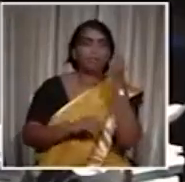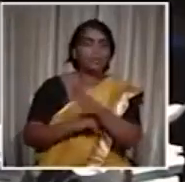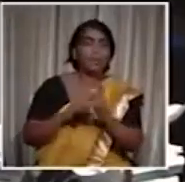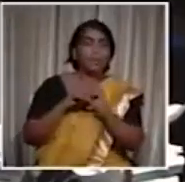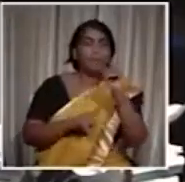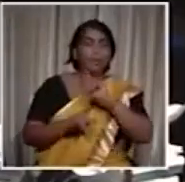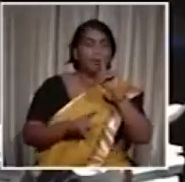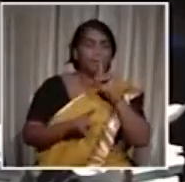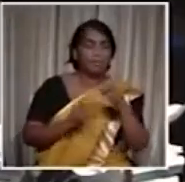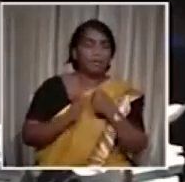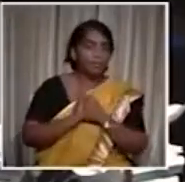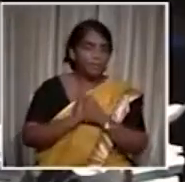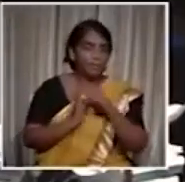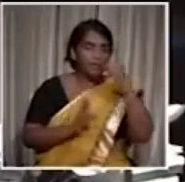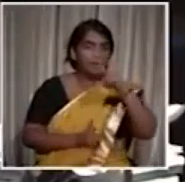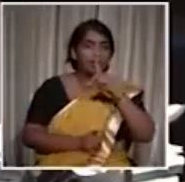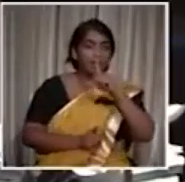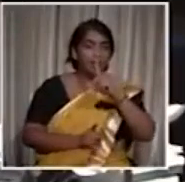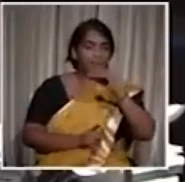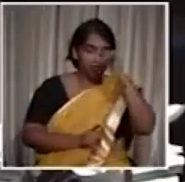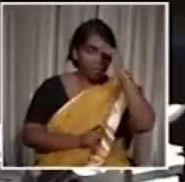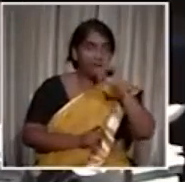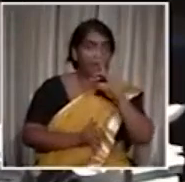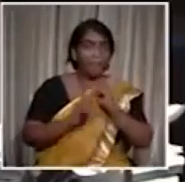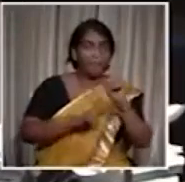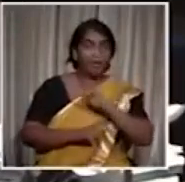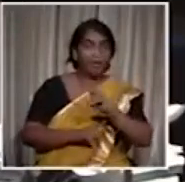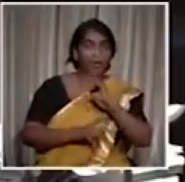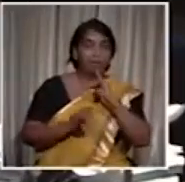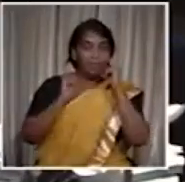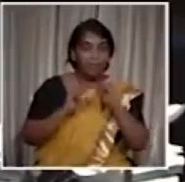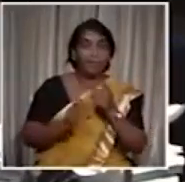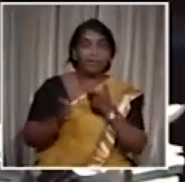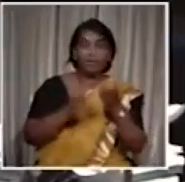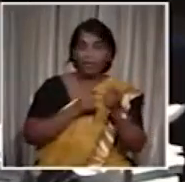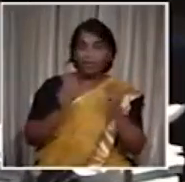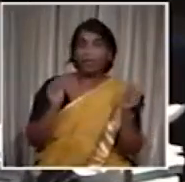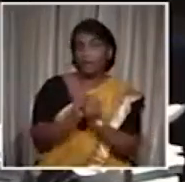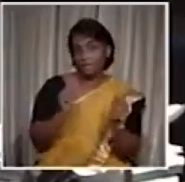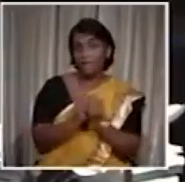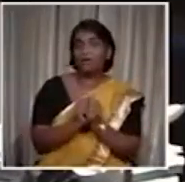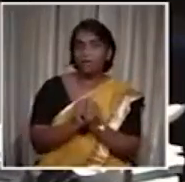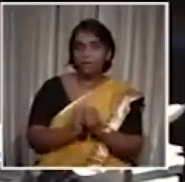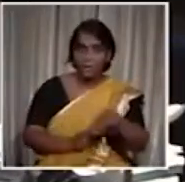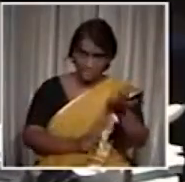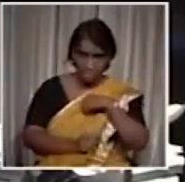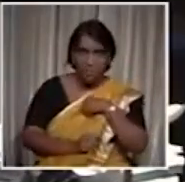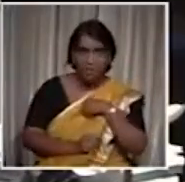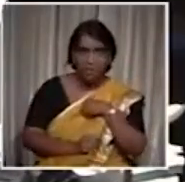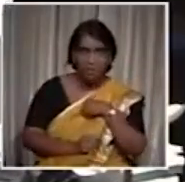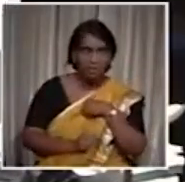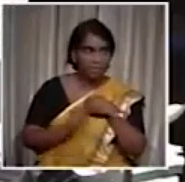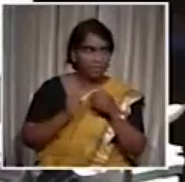කියන්නේ? ගරු නියෝජ්‍ය කතානායකතුමනි, මේ පාර්ලිමේන්තුවට ඇවිල්ලා කියනවා වංචා දූෂණ මැඩ පැවැත්වීම සඳහා කටයුතු කරනවා කියලා. අපි පිළිගන්න ඕනද ඒක?